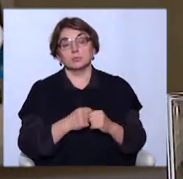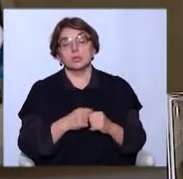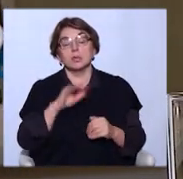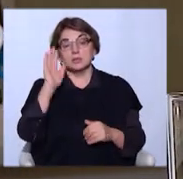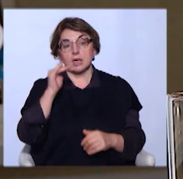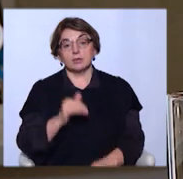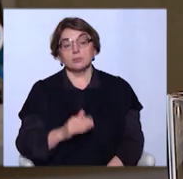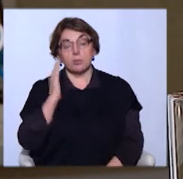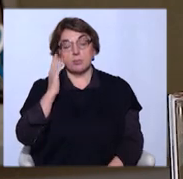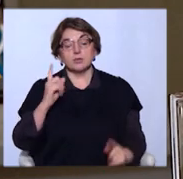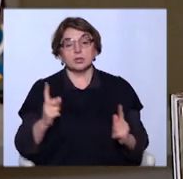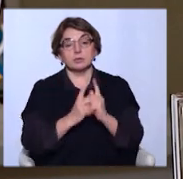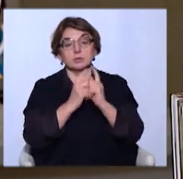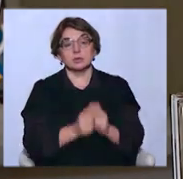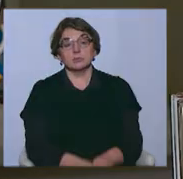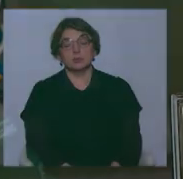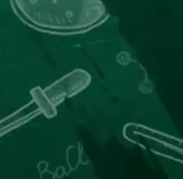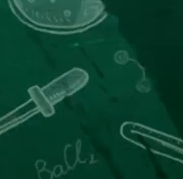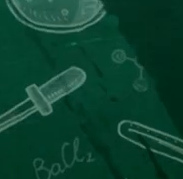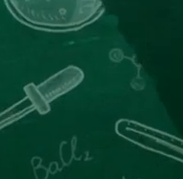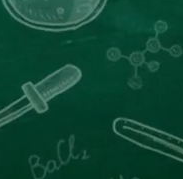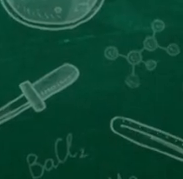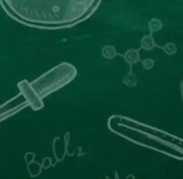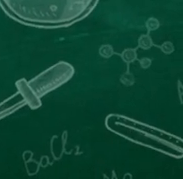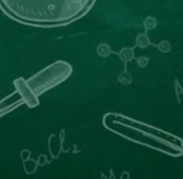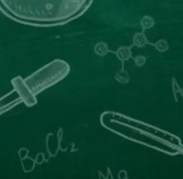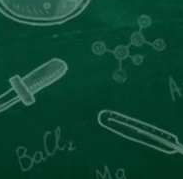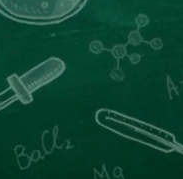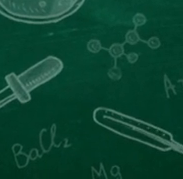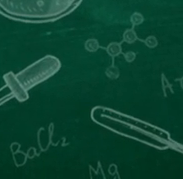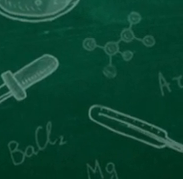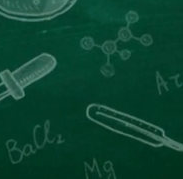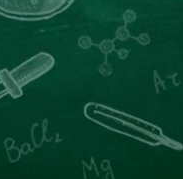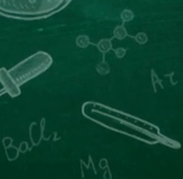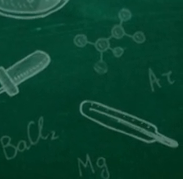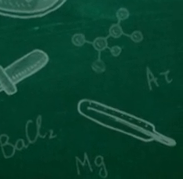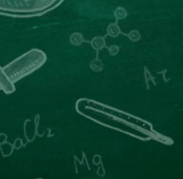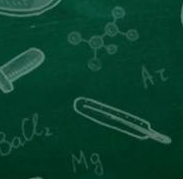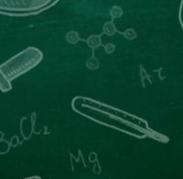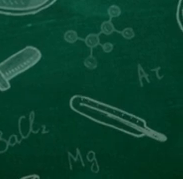ნახვამდის მომავალ შეხვედრამდე.